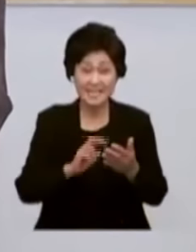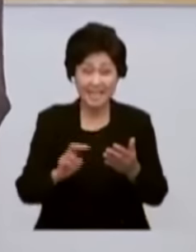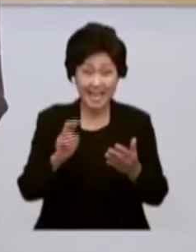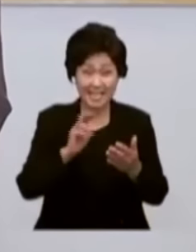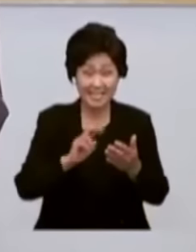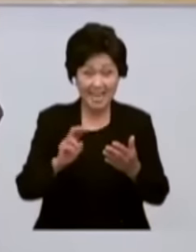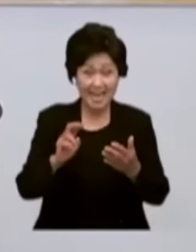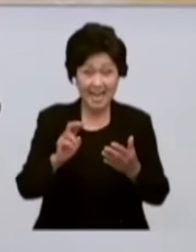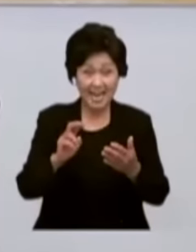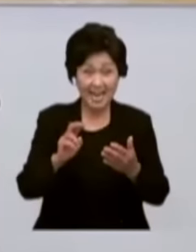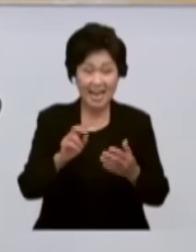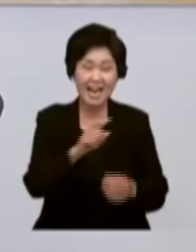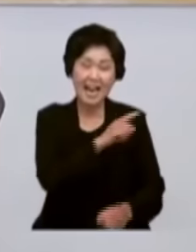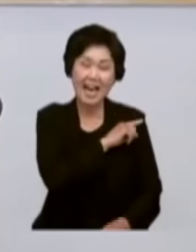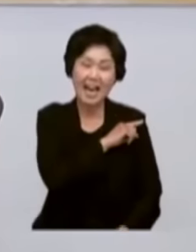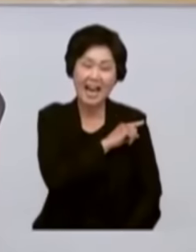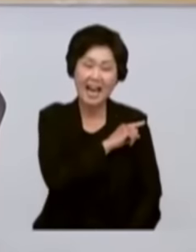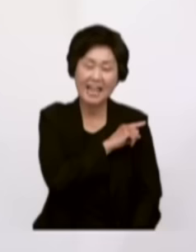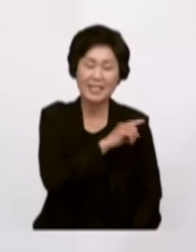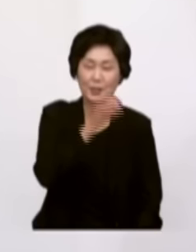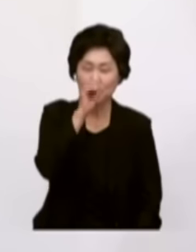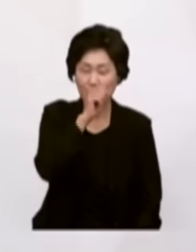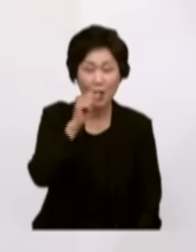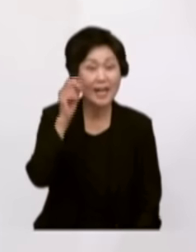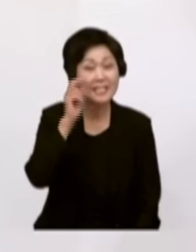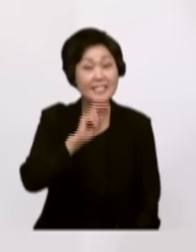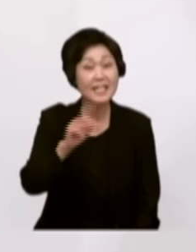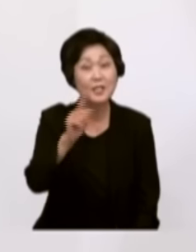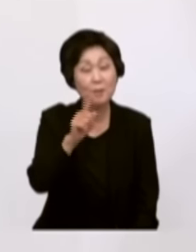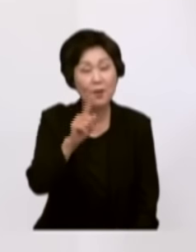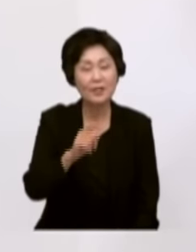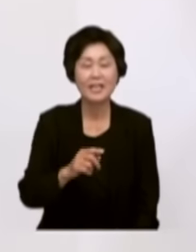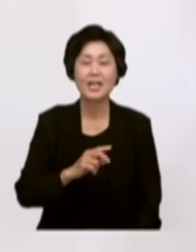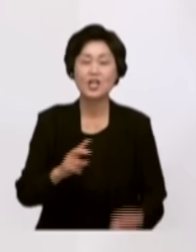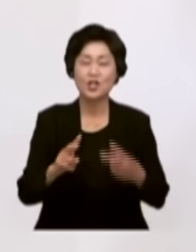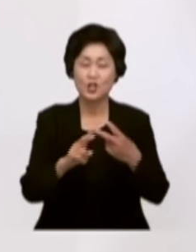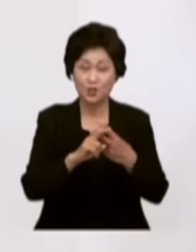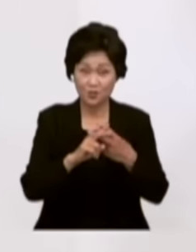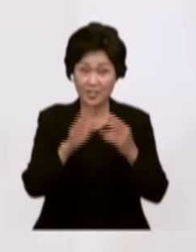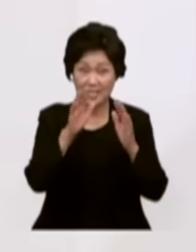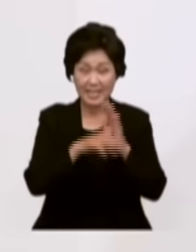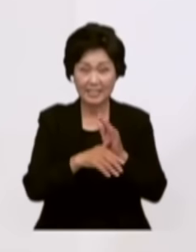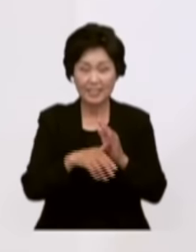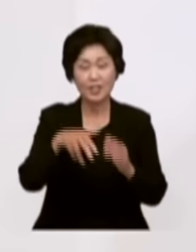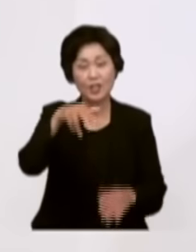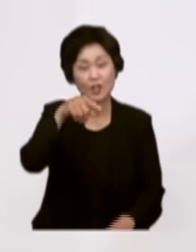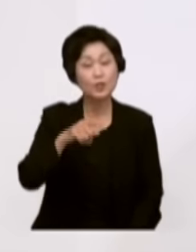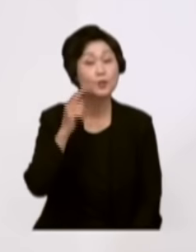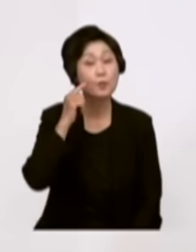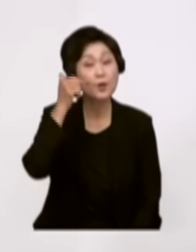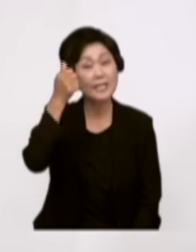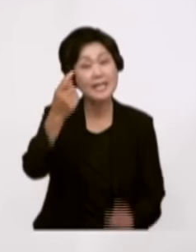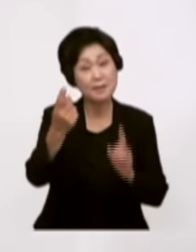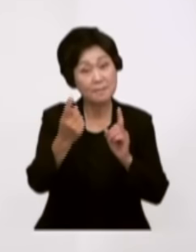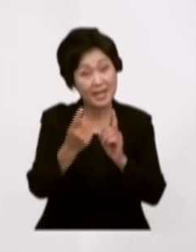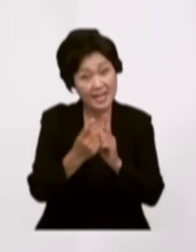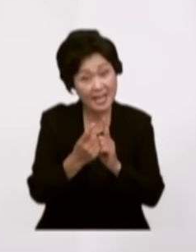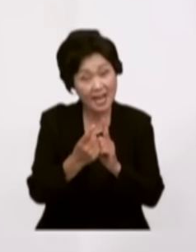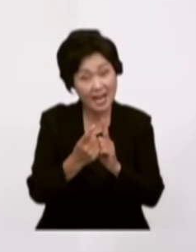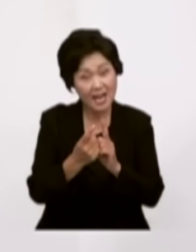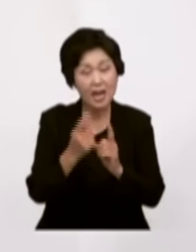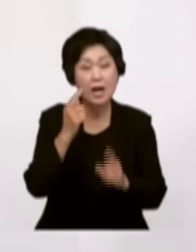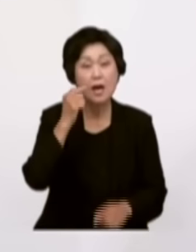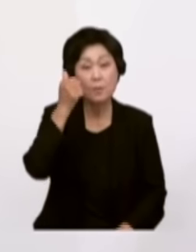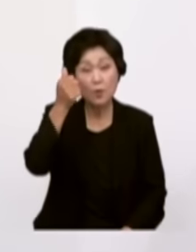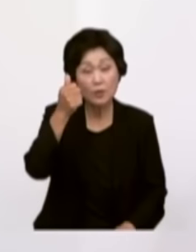집사님께서 가장 사모하는 찬양 뭐가 있어요? 중학교 2학년 때 주성민 목사님을 만났어요. 네네. 그래서 주성민 목사님 아버님이